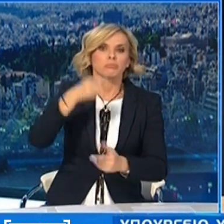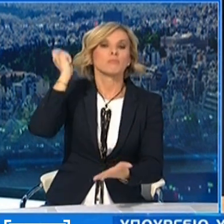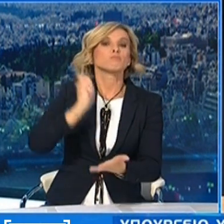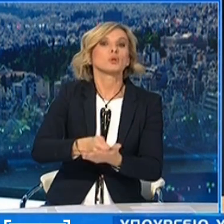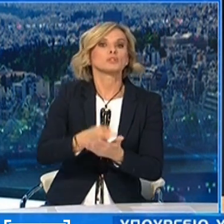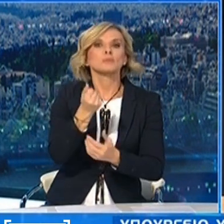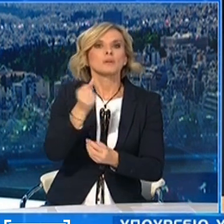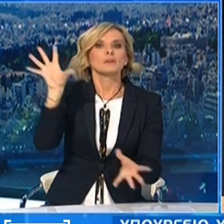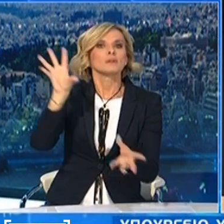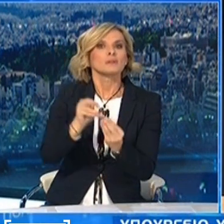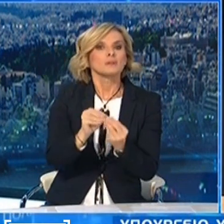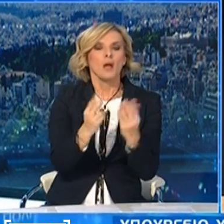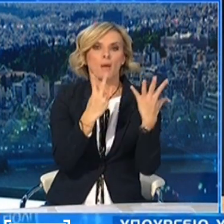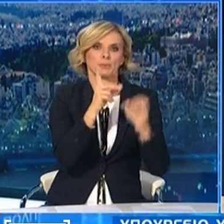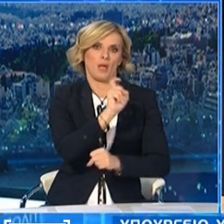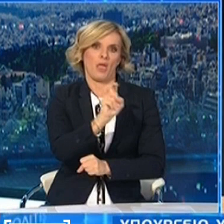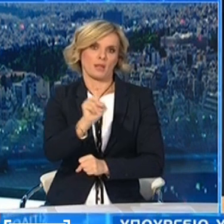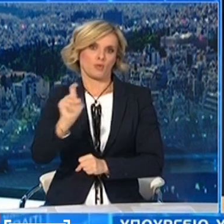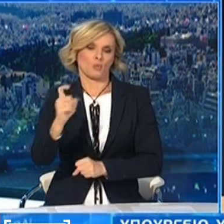συνολικού ύψους